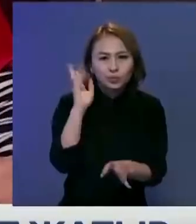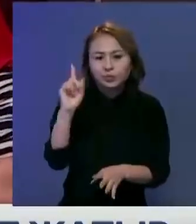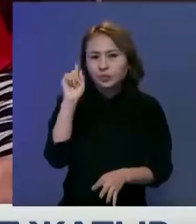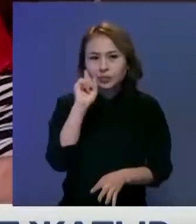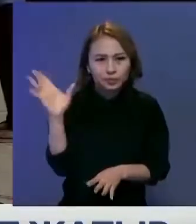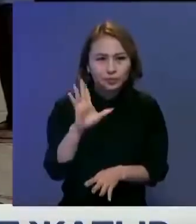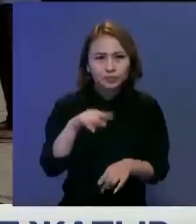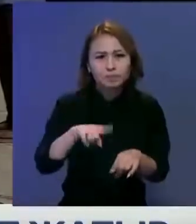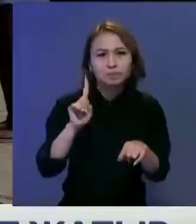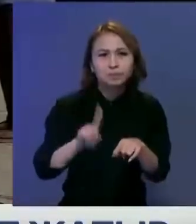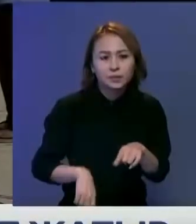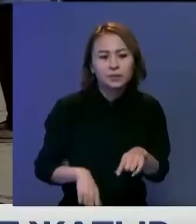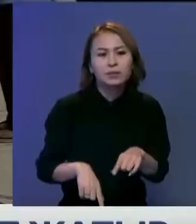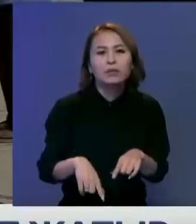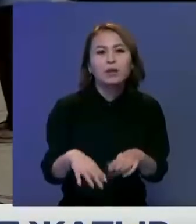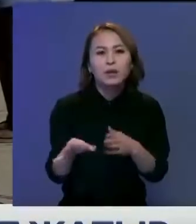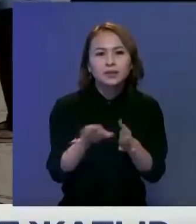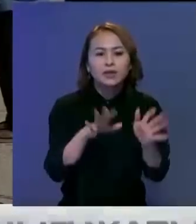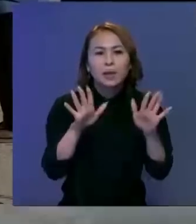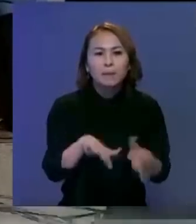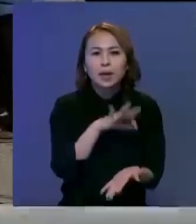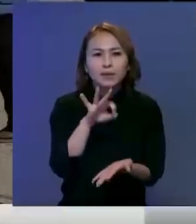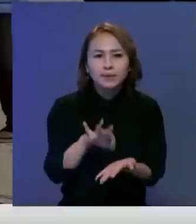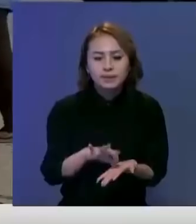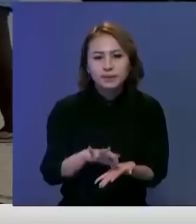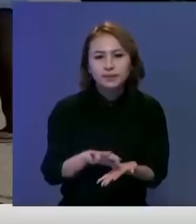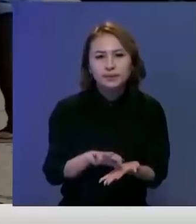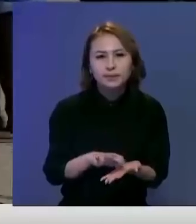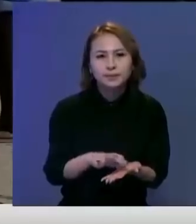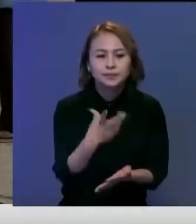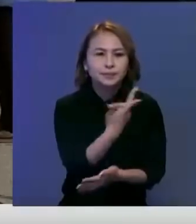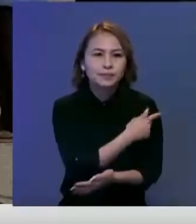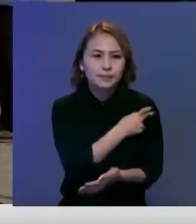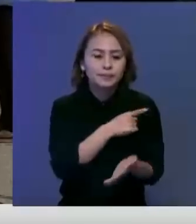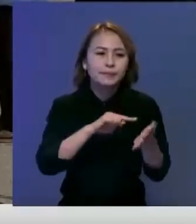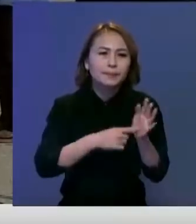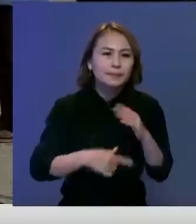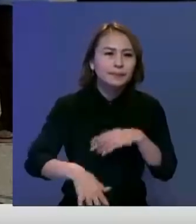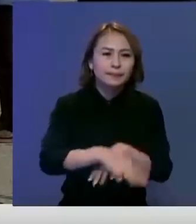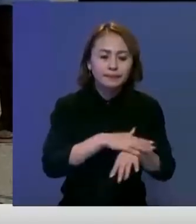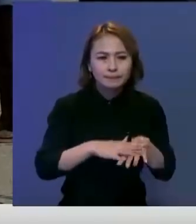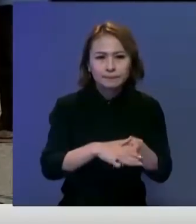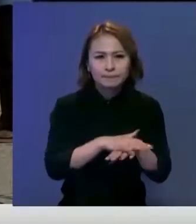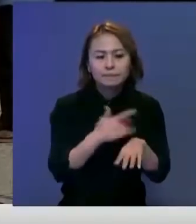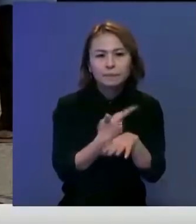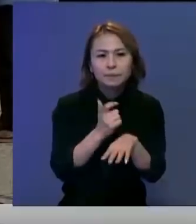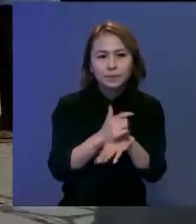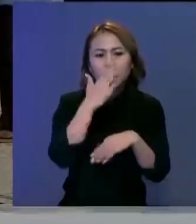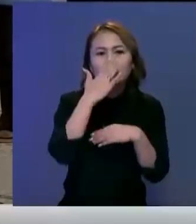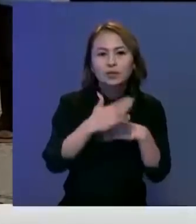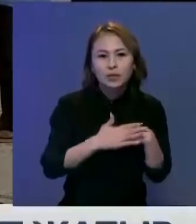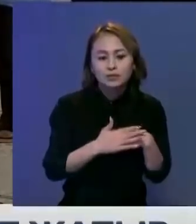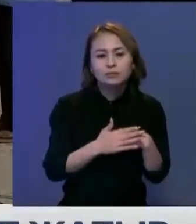дұлғы тез. Жыл жұмалығылы кешеннің егізгі мақсаты егі пунктың халыққа өте жақын